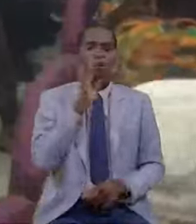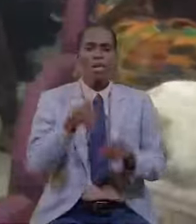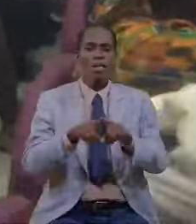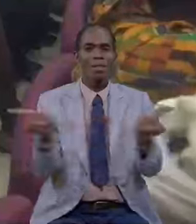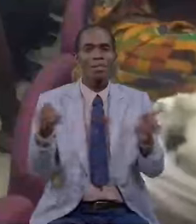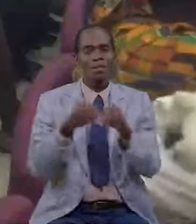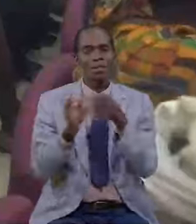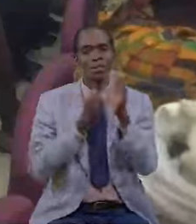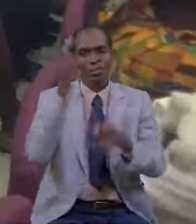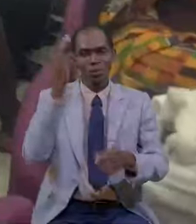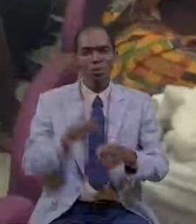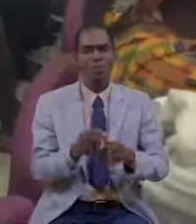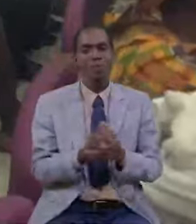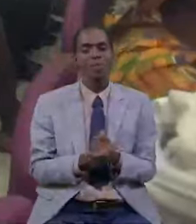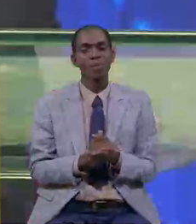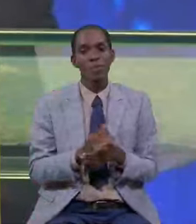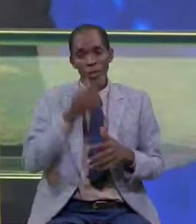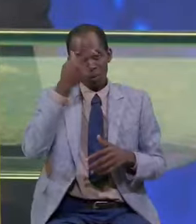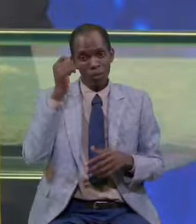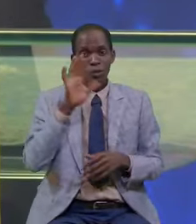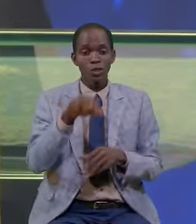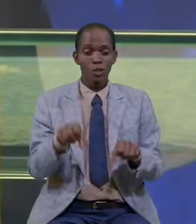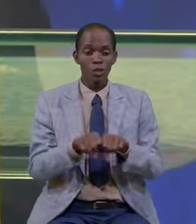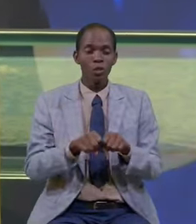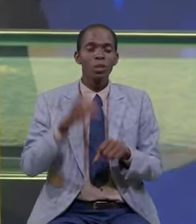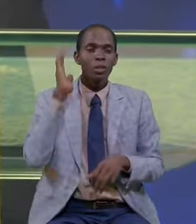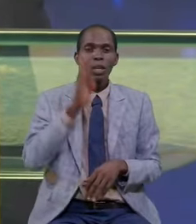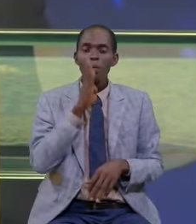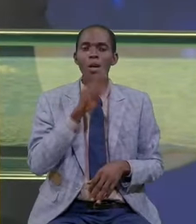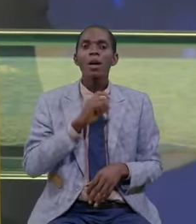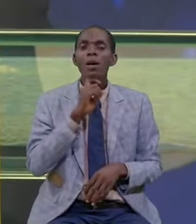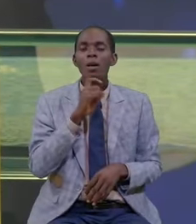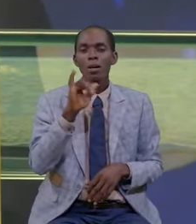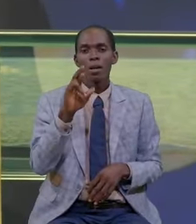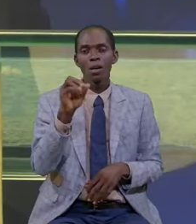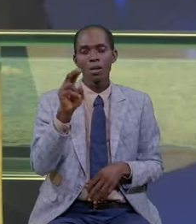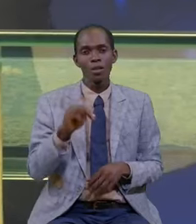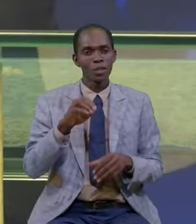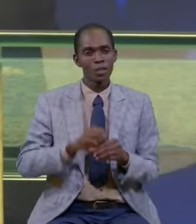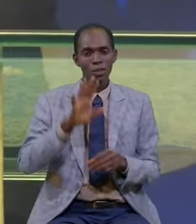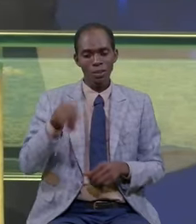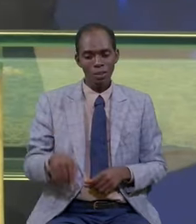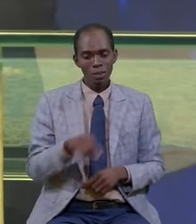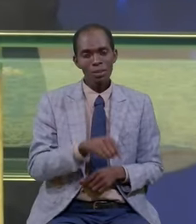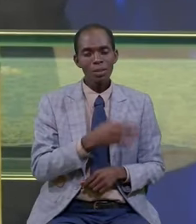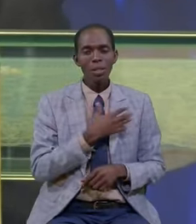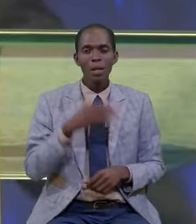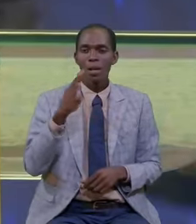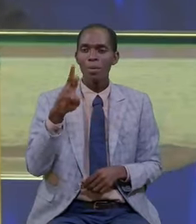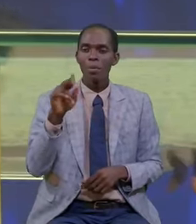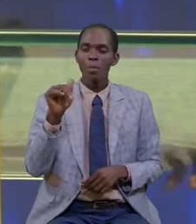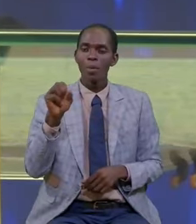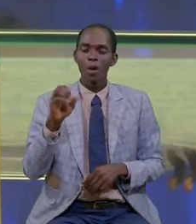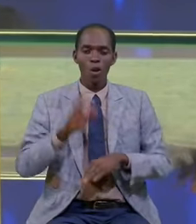Amen. Parce que c'est dit que tes verrous soient de fer et d'airain. Et